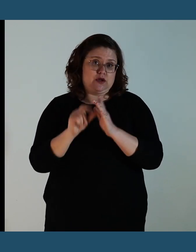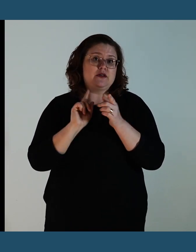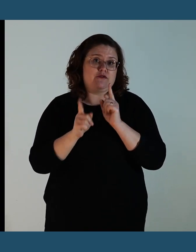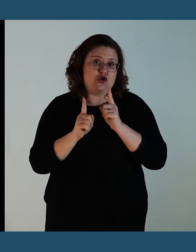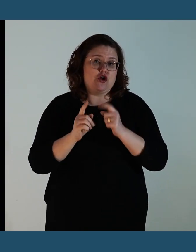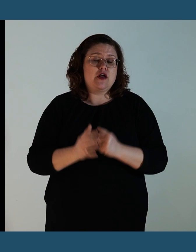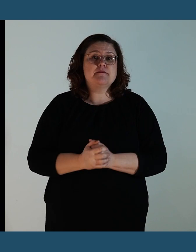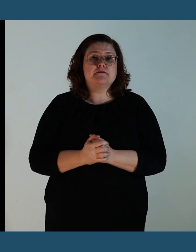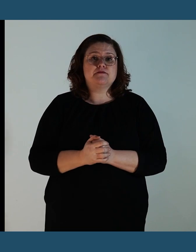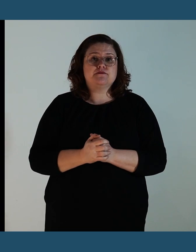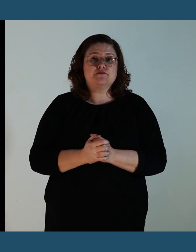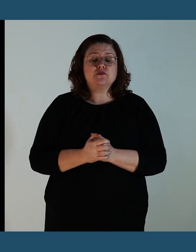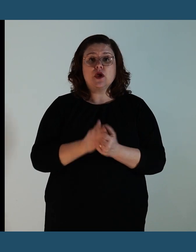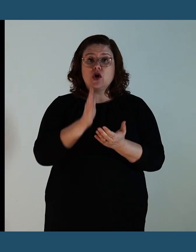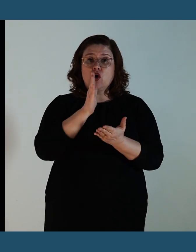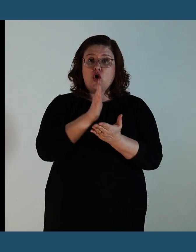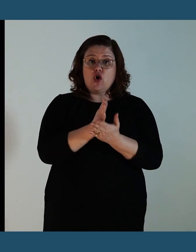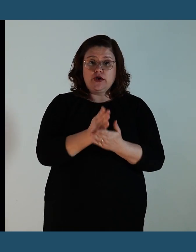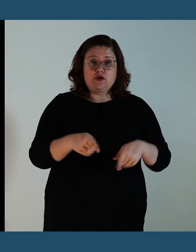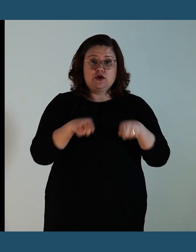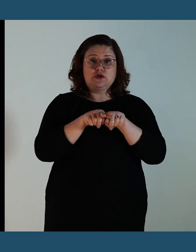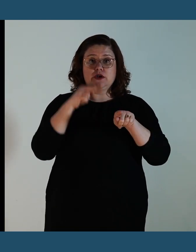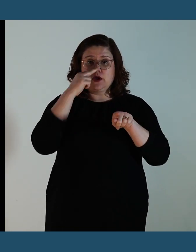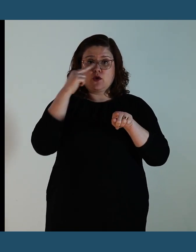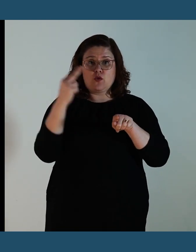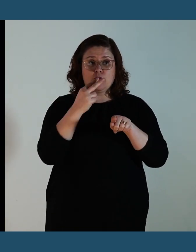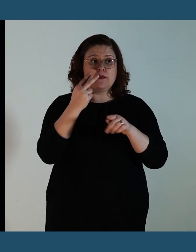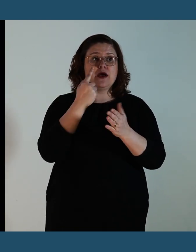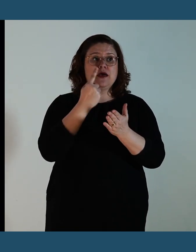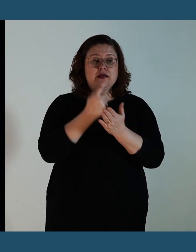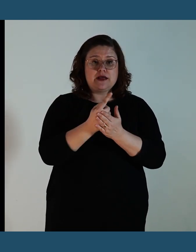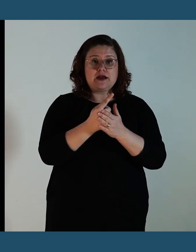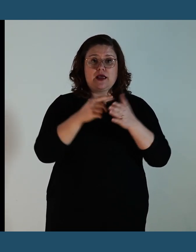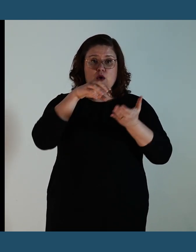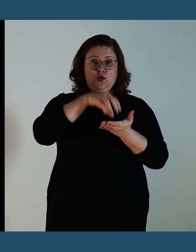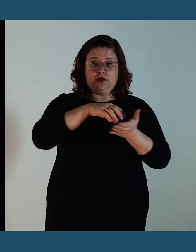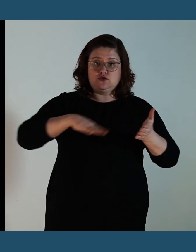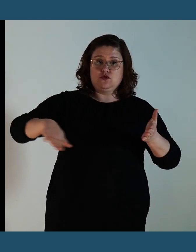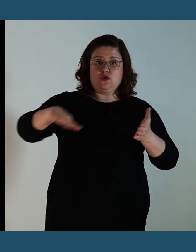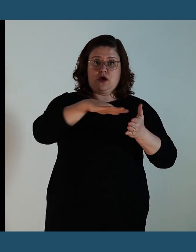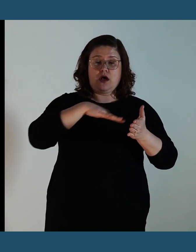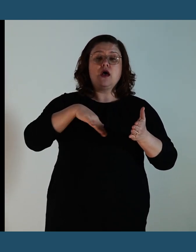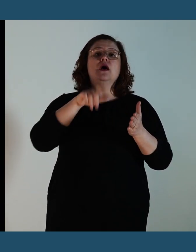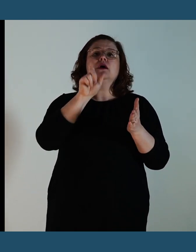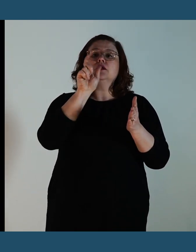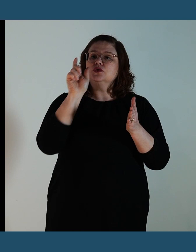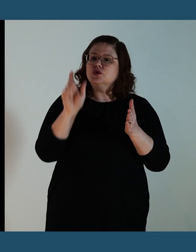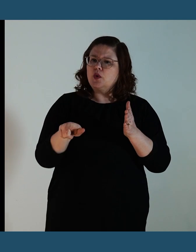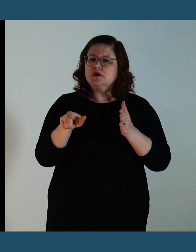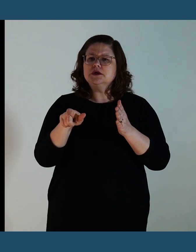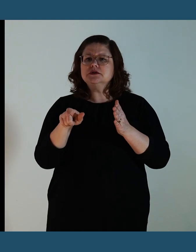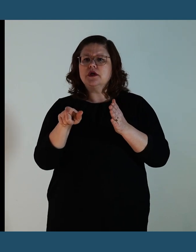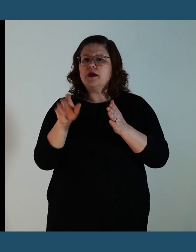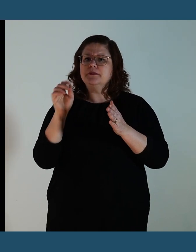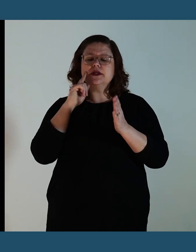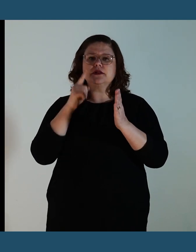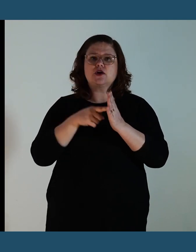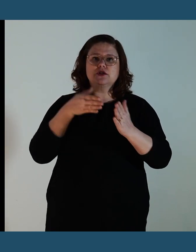Oikeuksien toteutumisen näkökulmasta laajemmin on välttämätöntä, että yhteiskunnassa tunnistetaan esimerkiksi